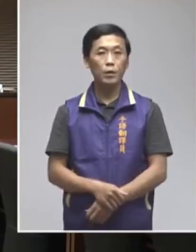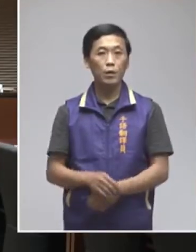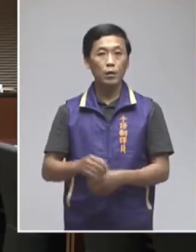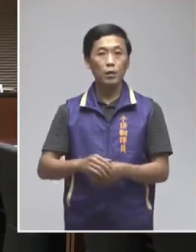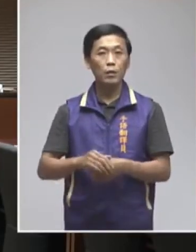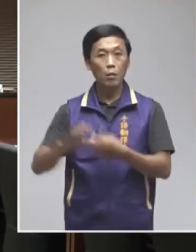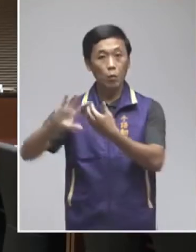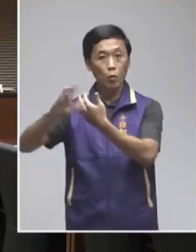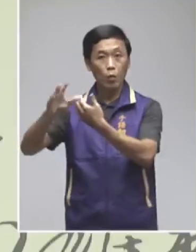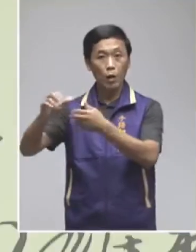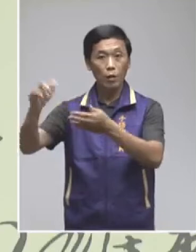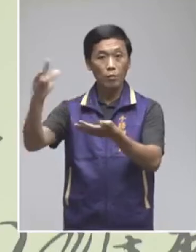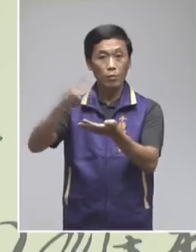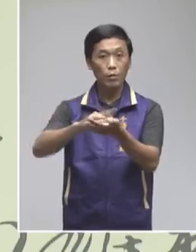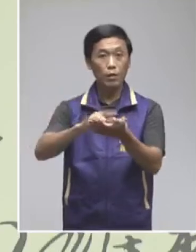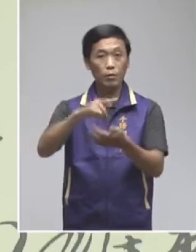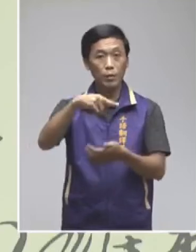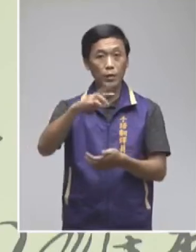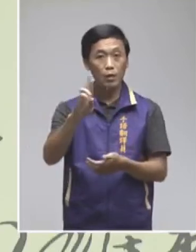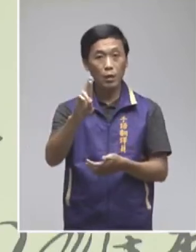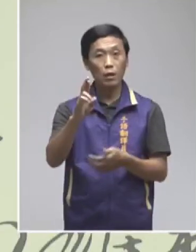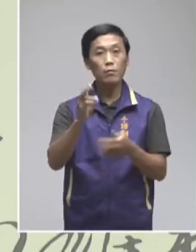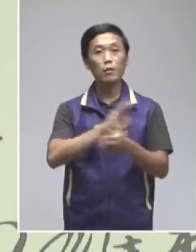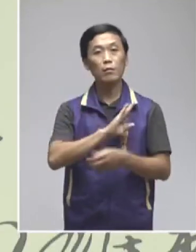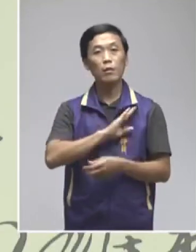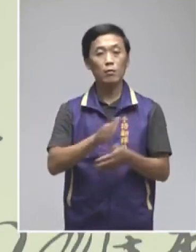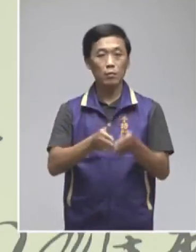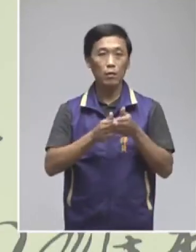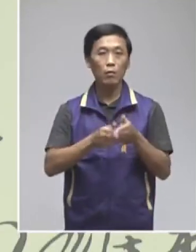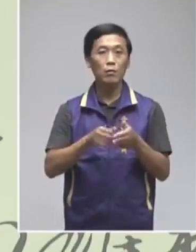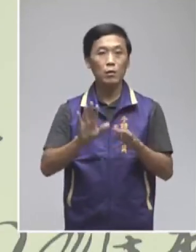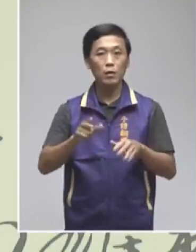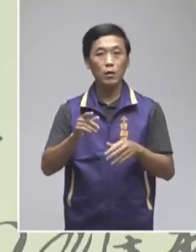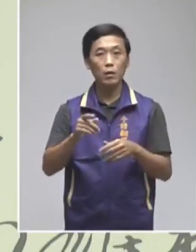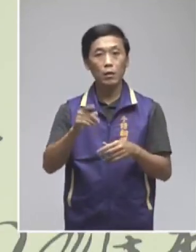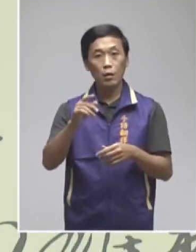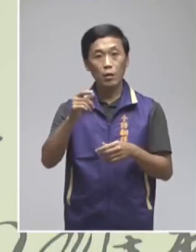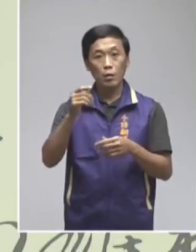也认为迟早会进入社区，最好的防疫方法还是把疫